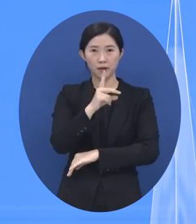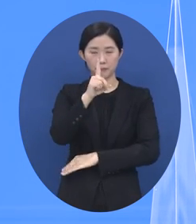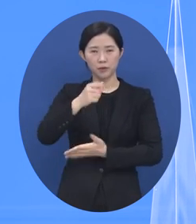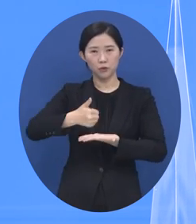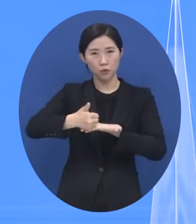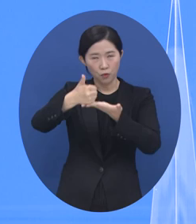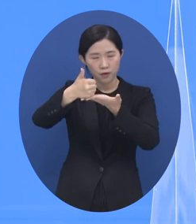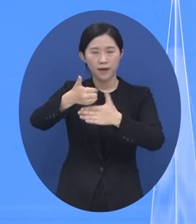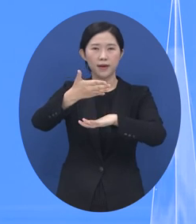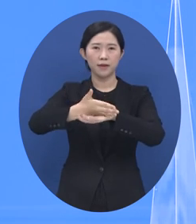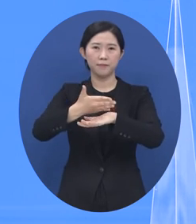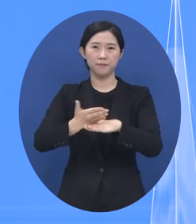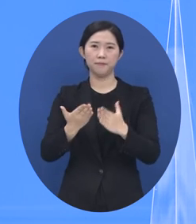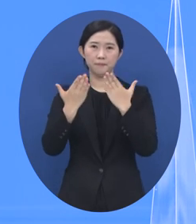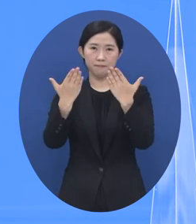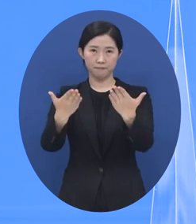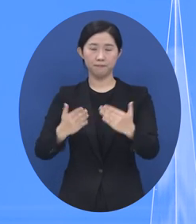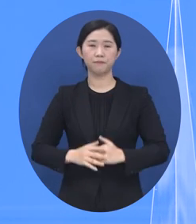감사의 인사를 전합니다.